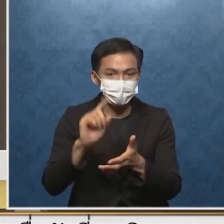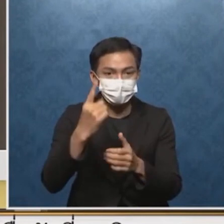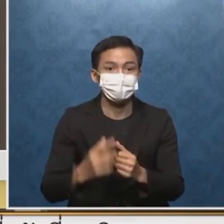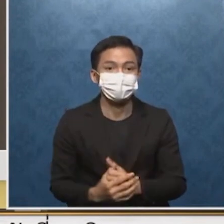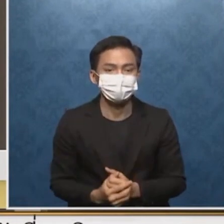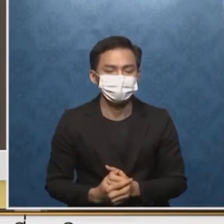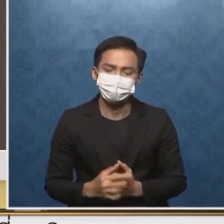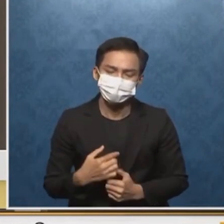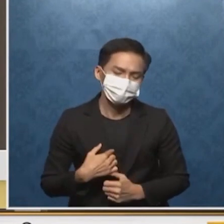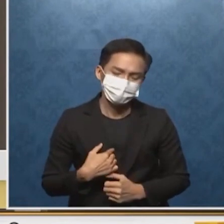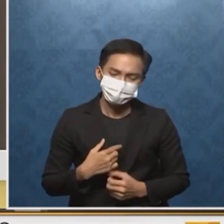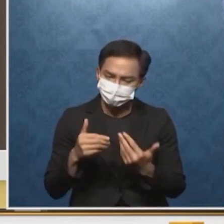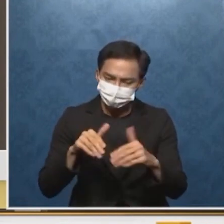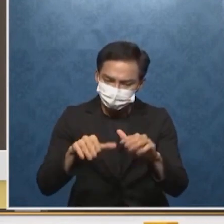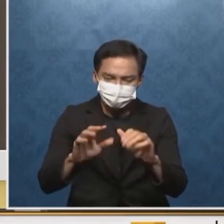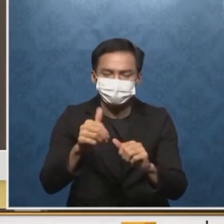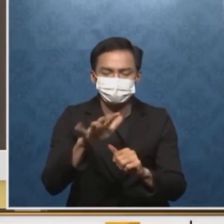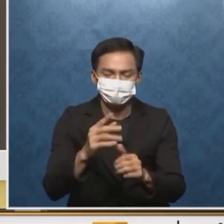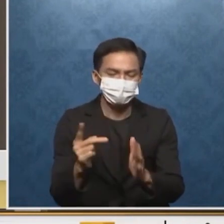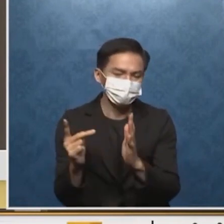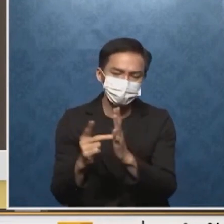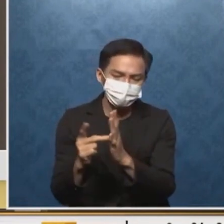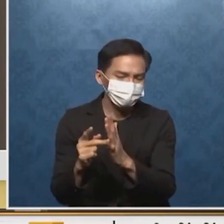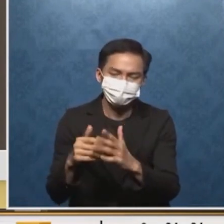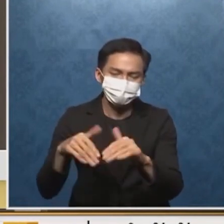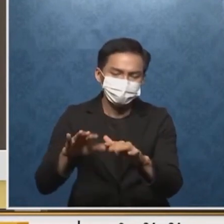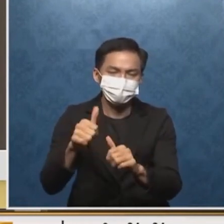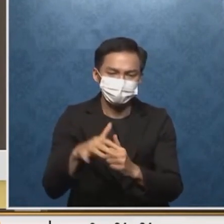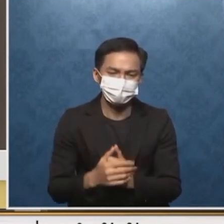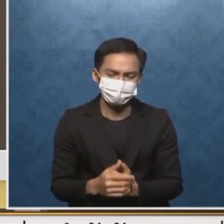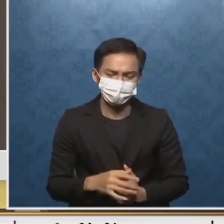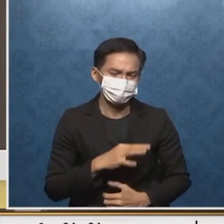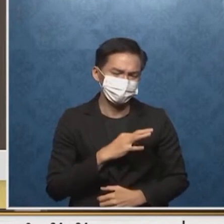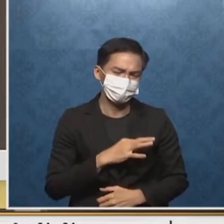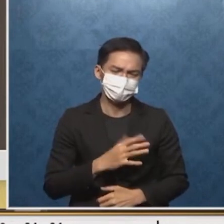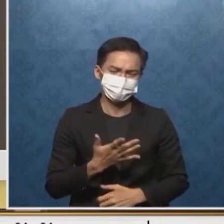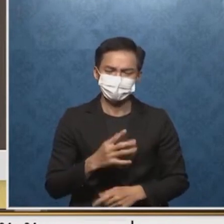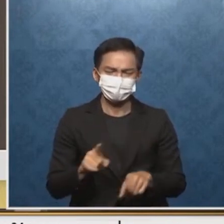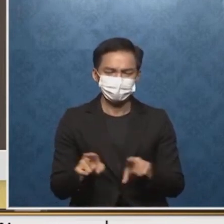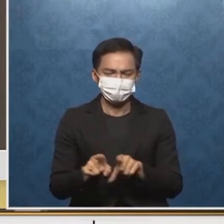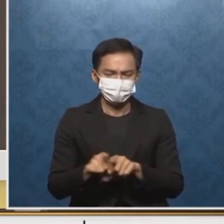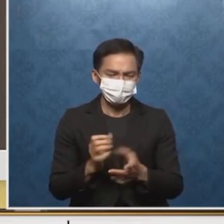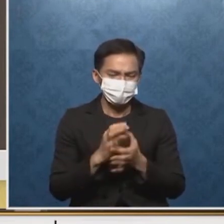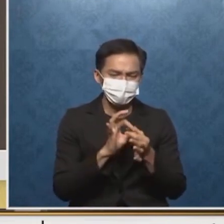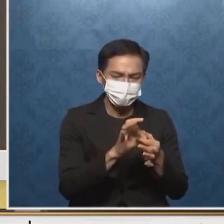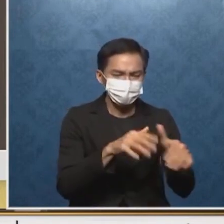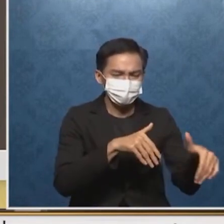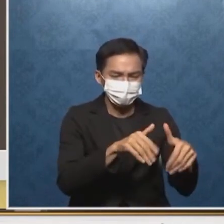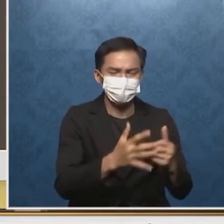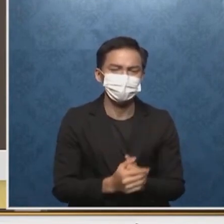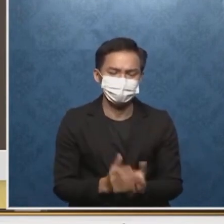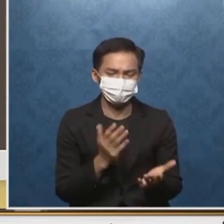กผมไม่อาจปล่อยผ่านให้พรกเงินกู้ฉบับนี้ที่ไม่มีความรู้สึกใดๆเลยของพี่น้องประชาชนอยู่ในกระดาษ5แผ่น